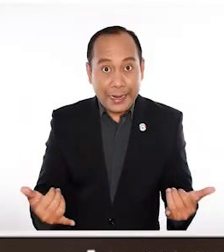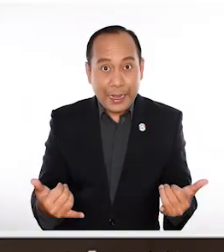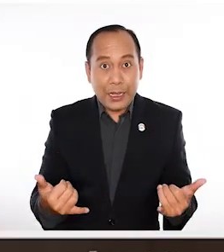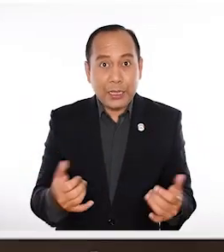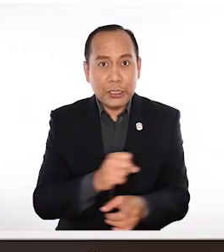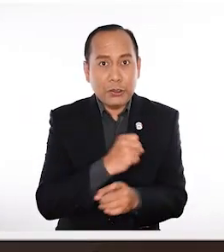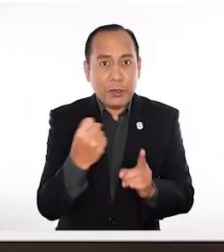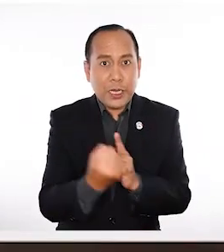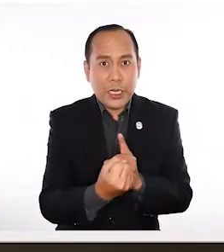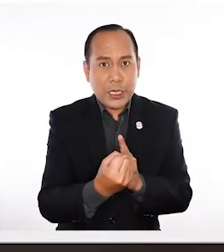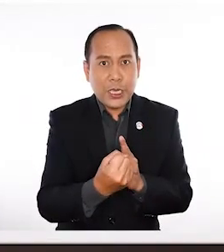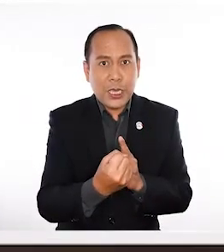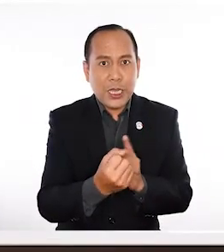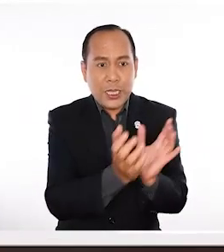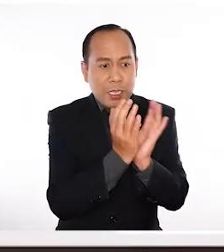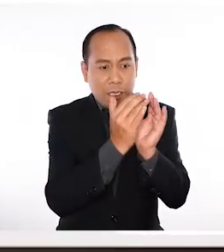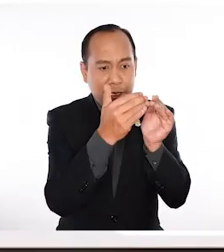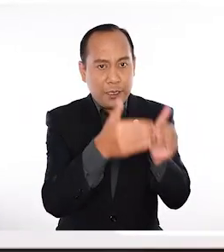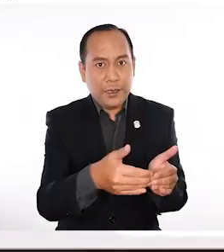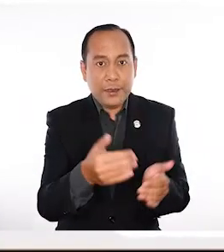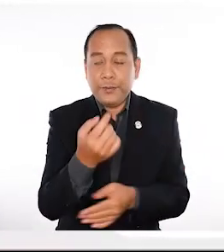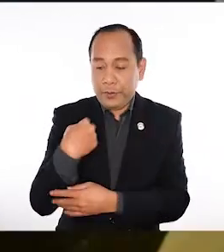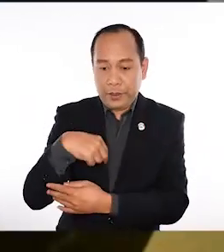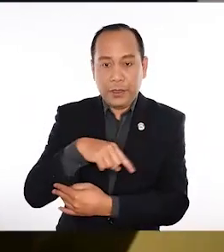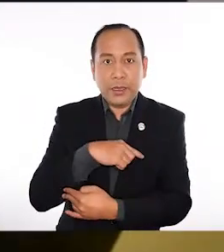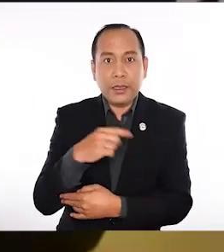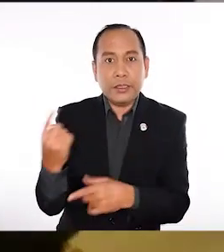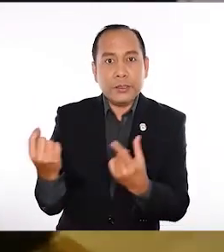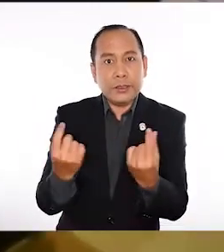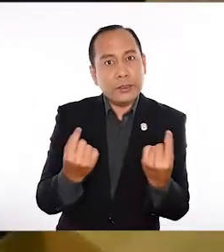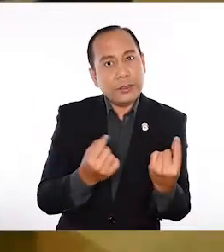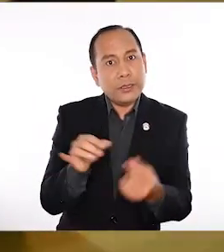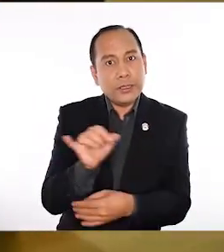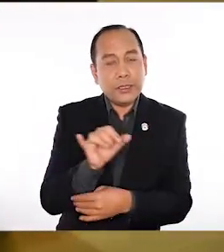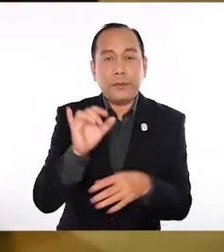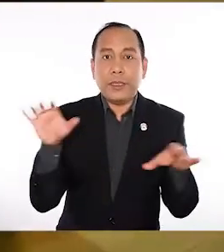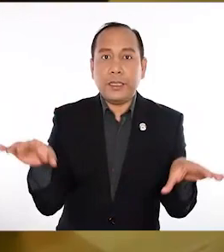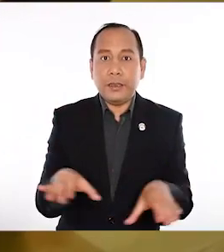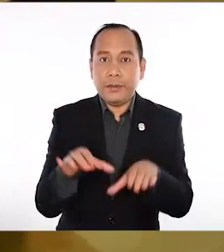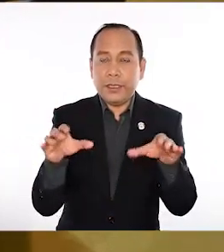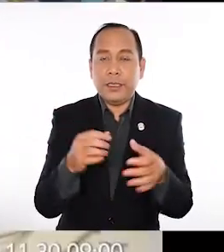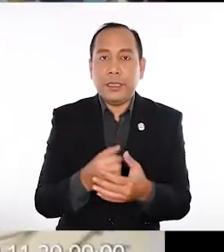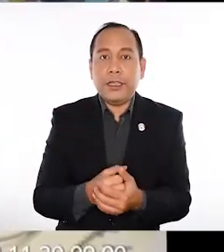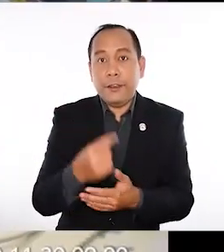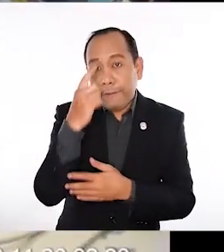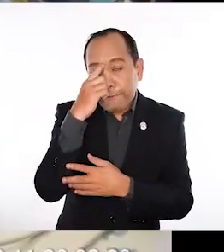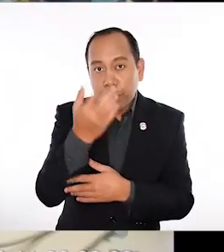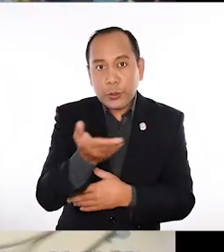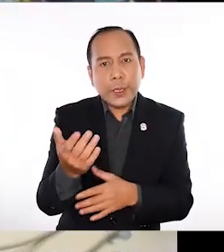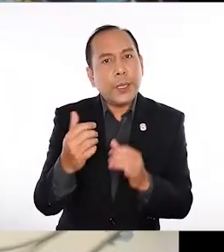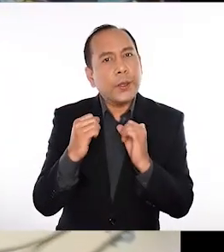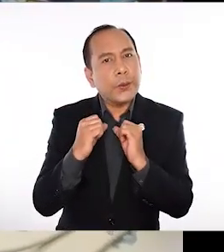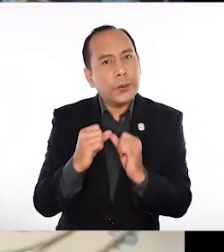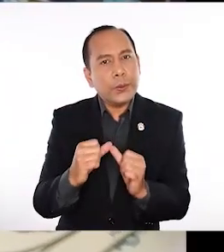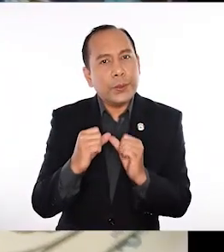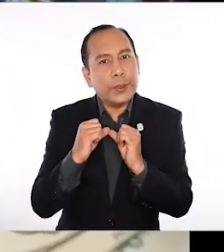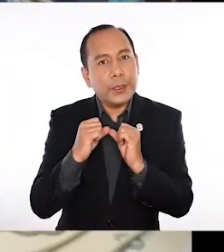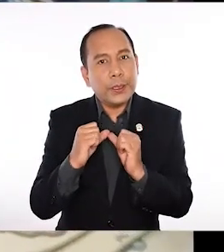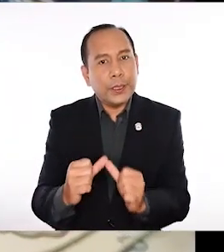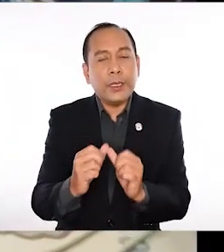ng community quarantine, tayo po ay nagsasagawa ng ganitong mga aktibidad para patuloy po